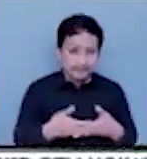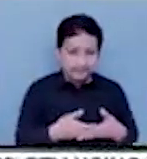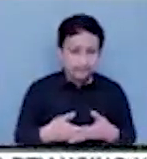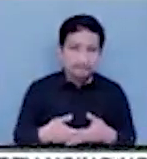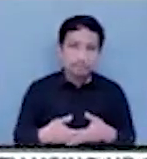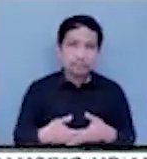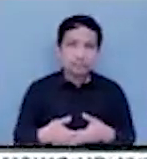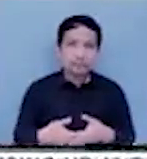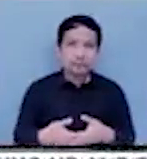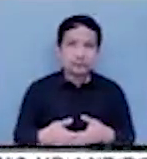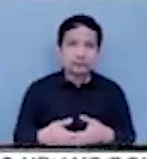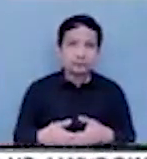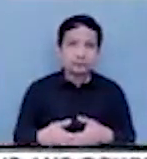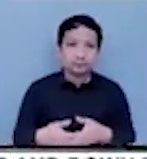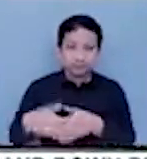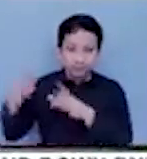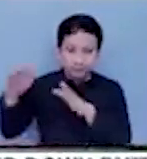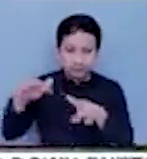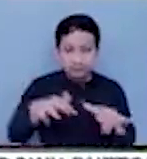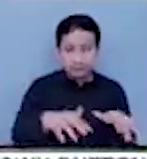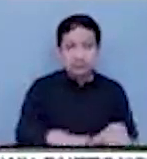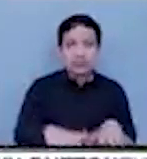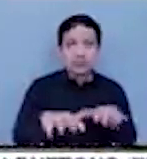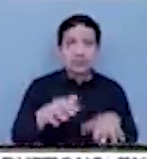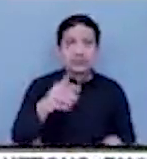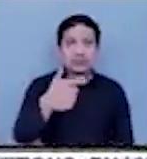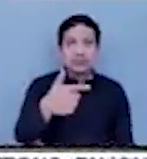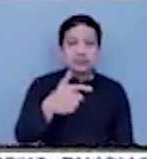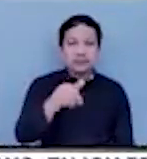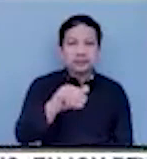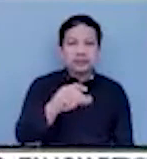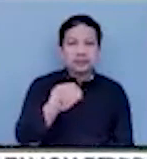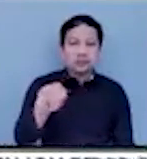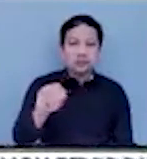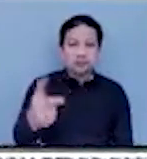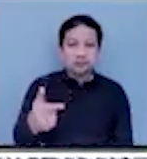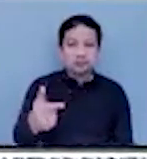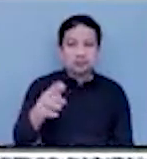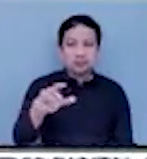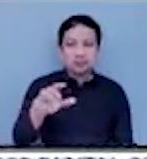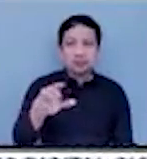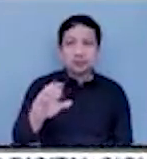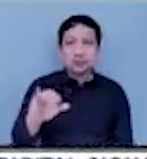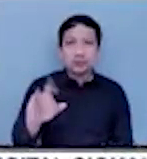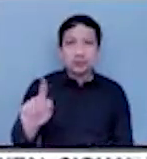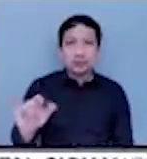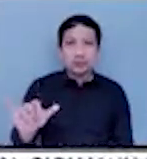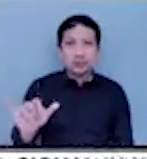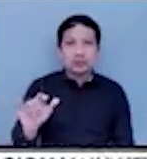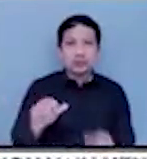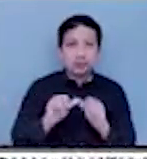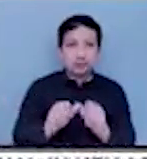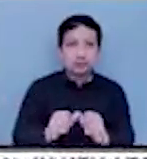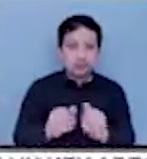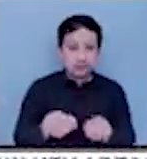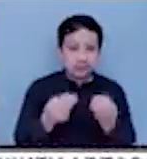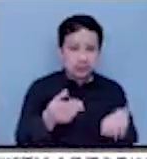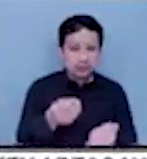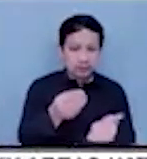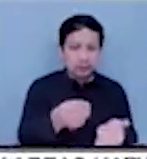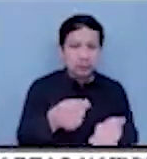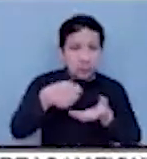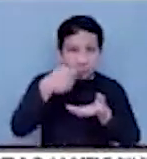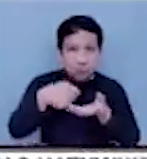ilang barangay sa Ginoog City. Nagbigay rin ng hot meals ang PRC sa mga residente na pansamantalang nanunuluyan sa Arturo